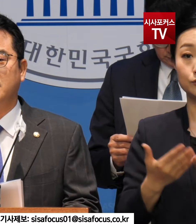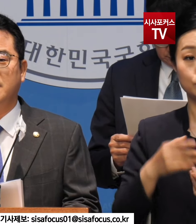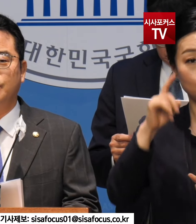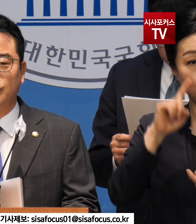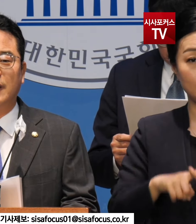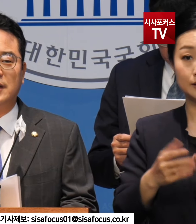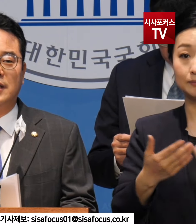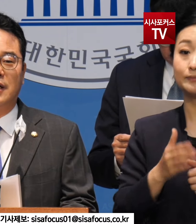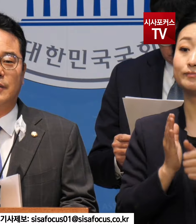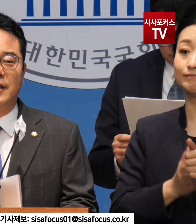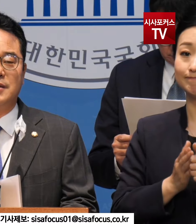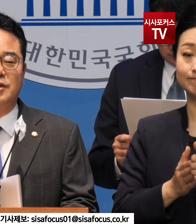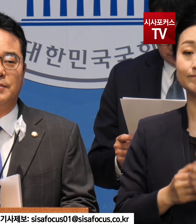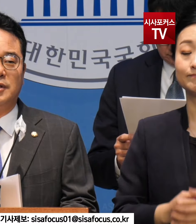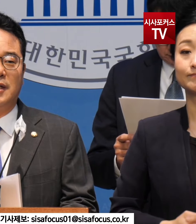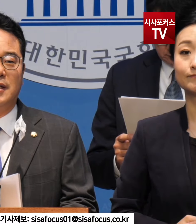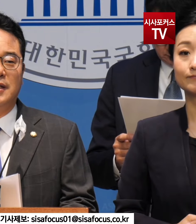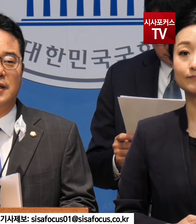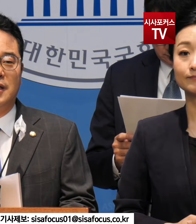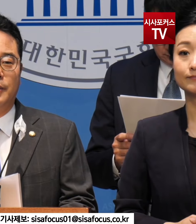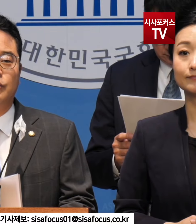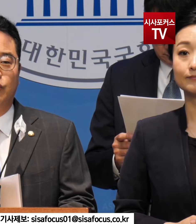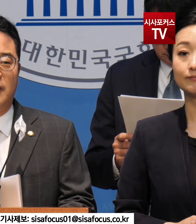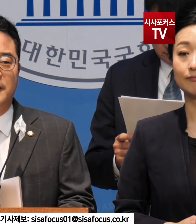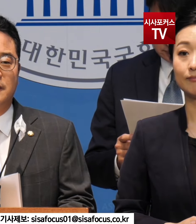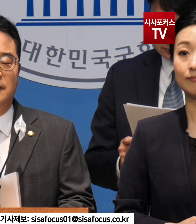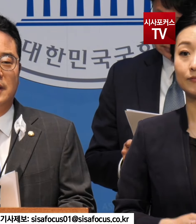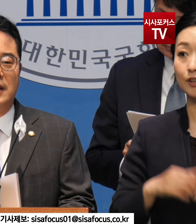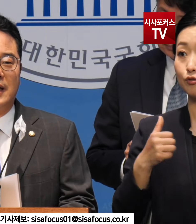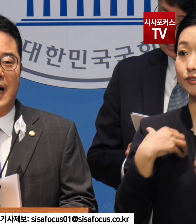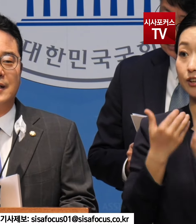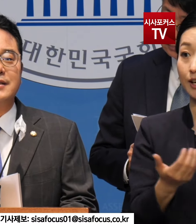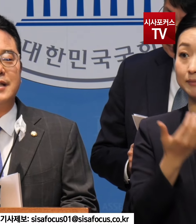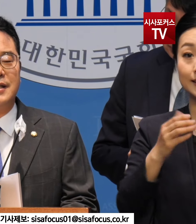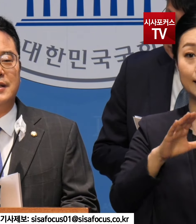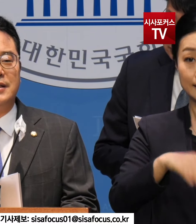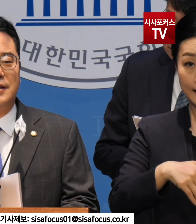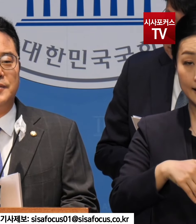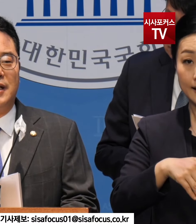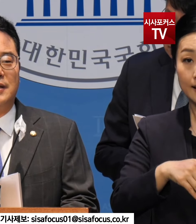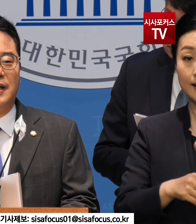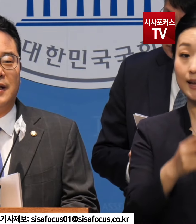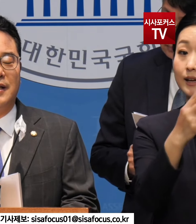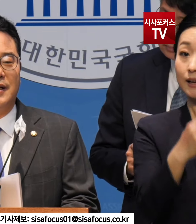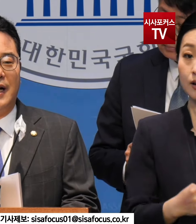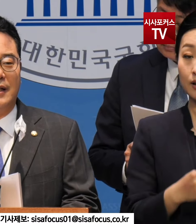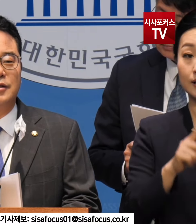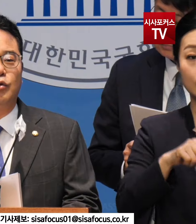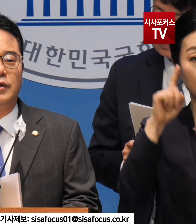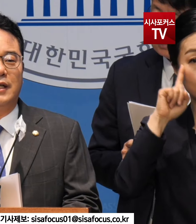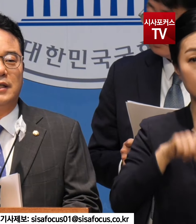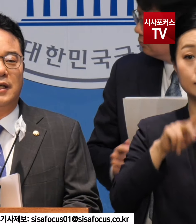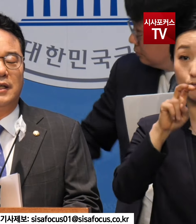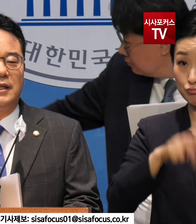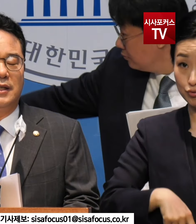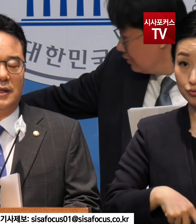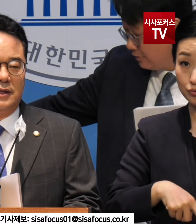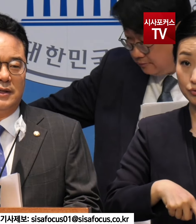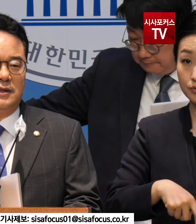관심을 부탁드린다는 말씀을 드립니다. 이번 국감에서 가상자산이 뜨겁지 않은데 안 뜨거운 게